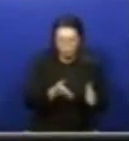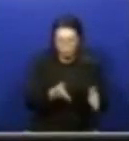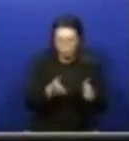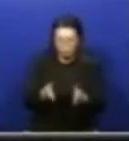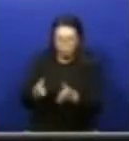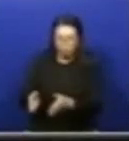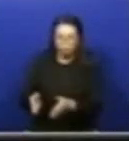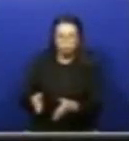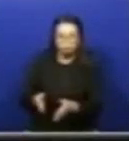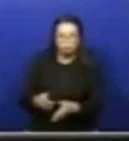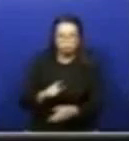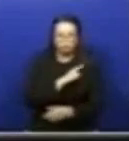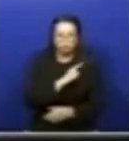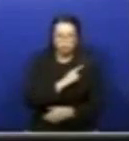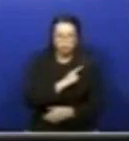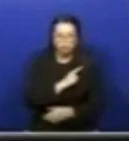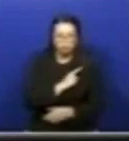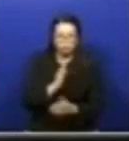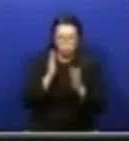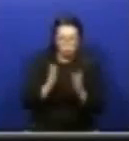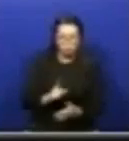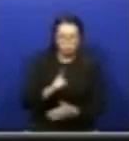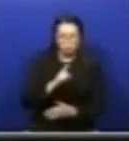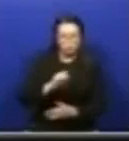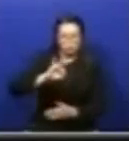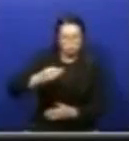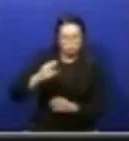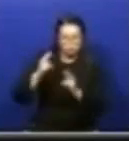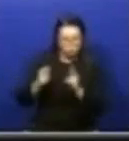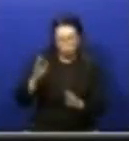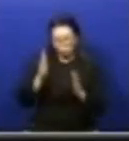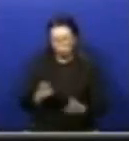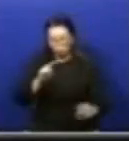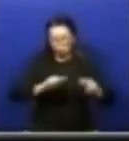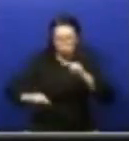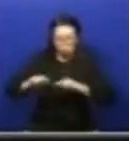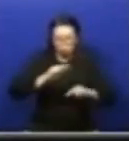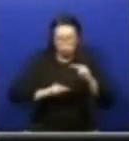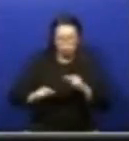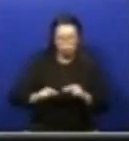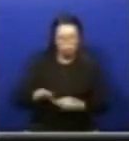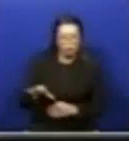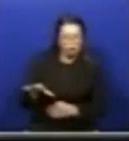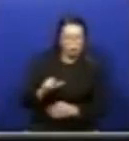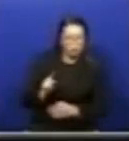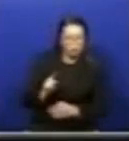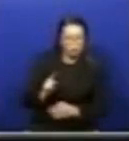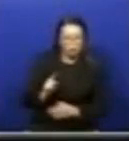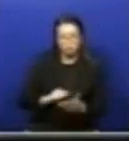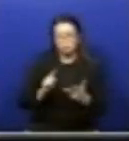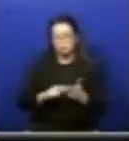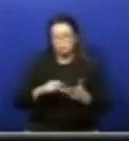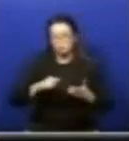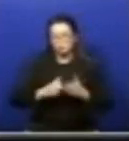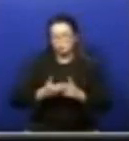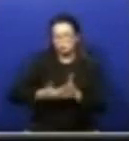ละ190,000กว่าคนครับมาทำหน้าที่ตรงนี้ตรวจสอบแล้วก็เอาสารก็คือปัญหาของพี่น้องประช